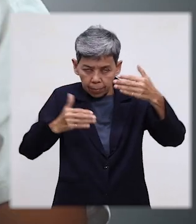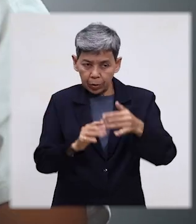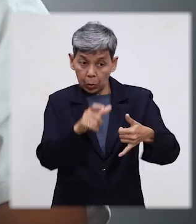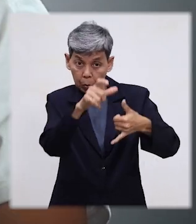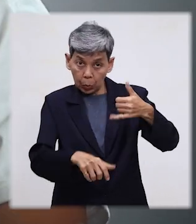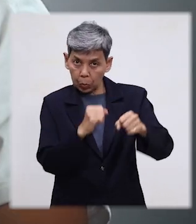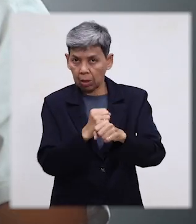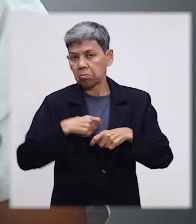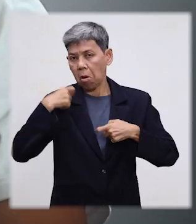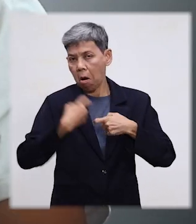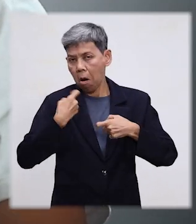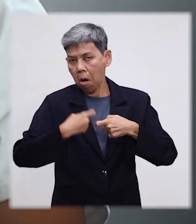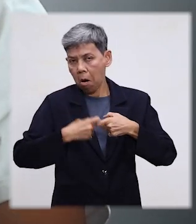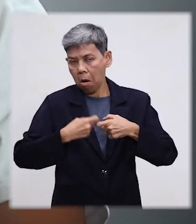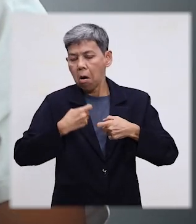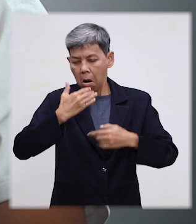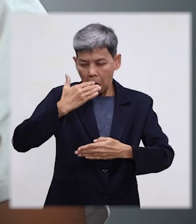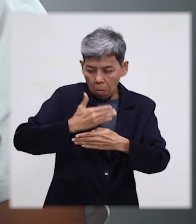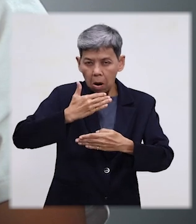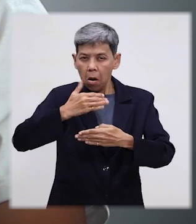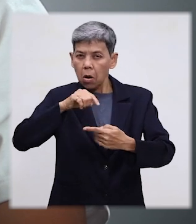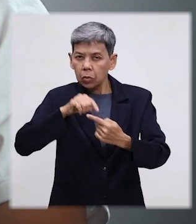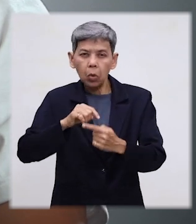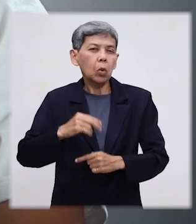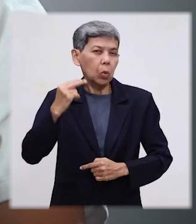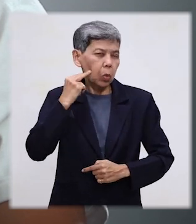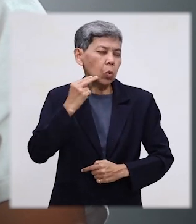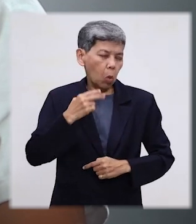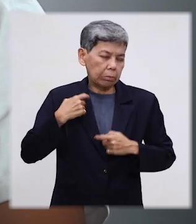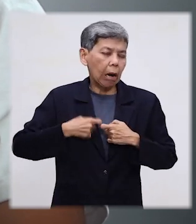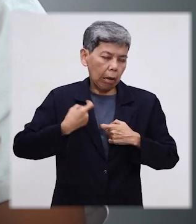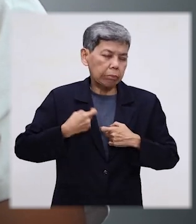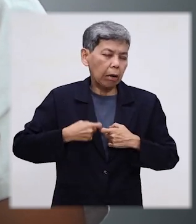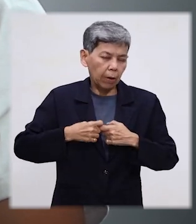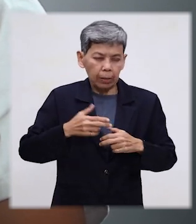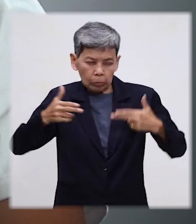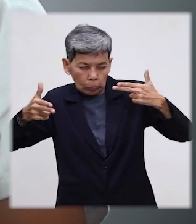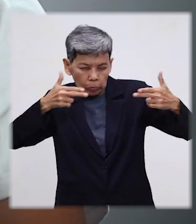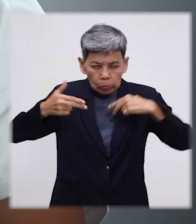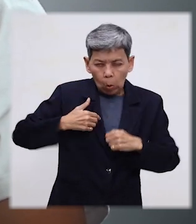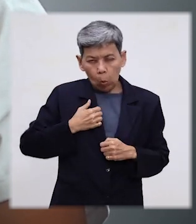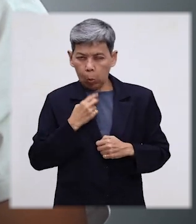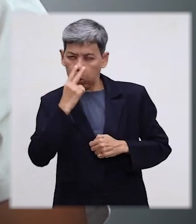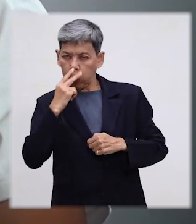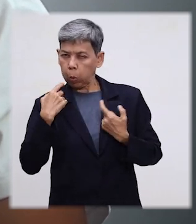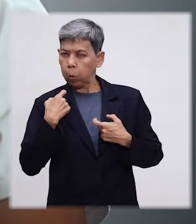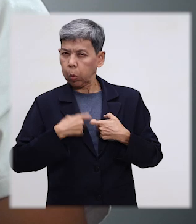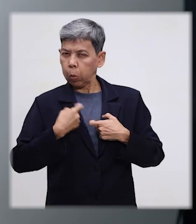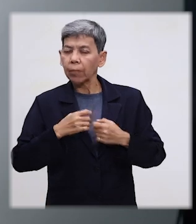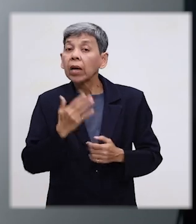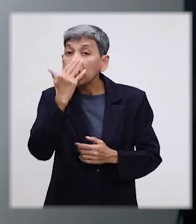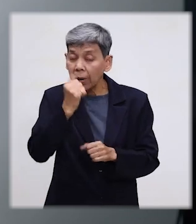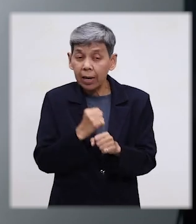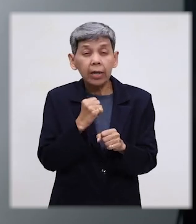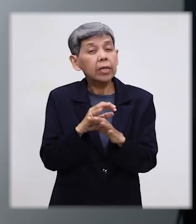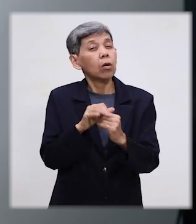พี่เขาทำงานยากในเรื่องกำกับกับผู้พิการทางการได้ยินอะไรเงี้ยมันโจทย์ดูยากเพ